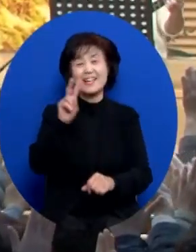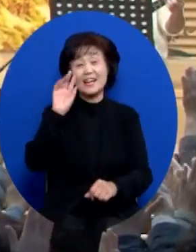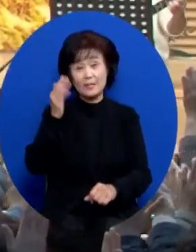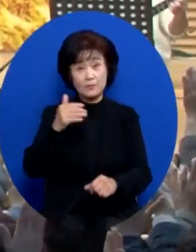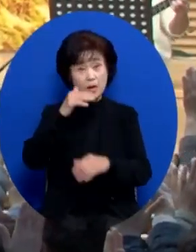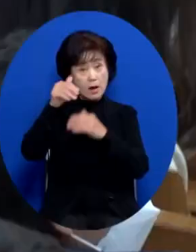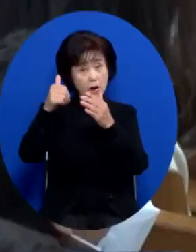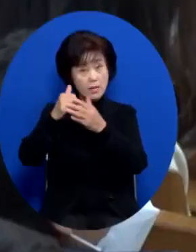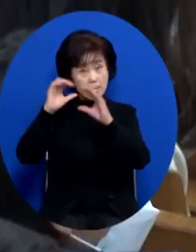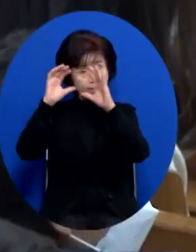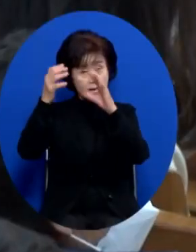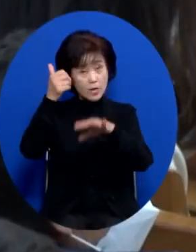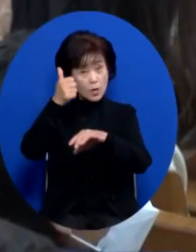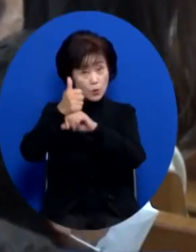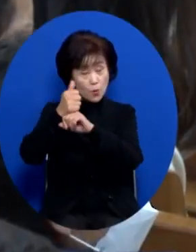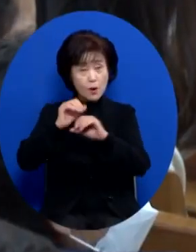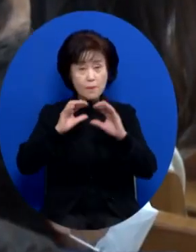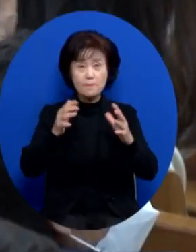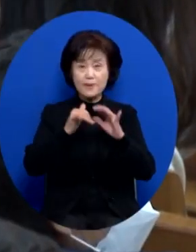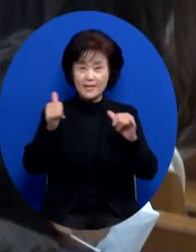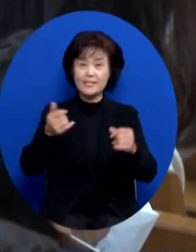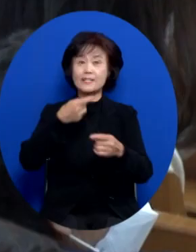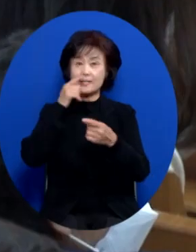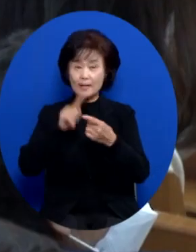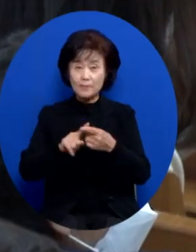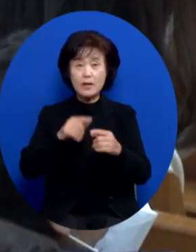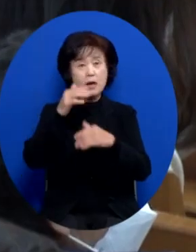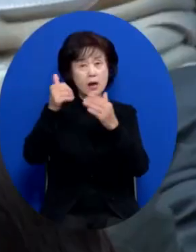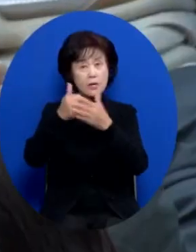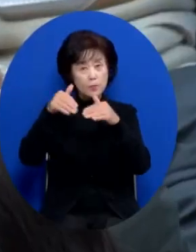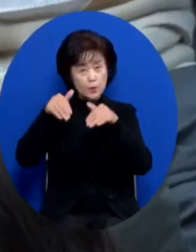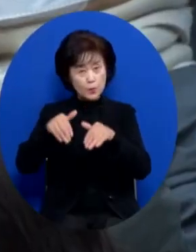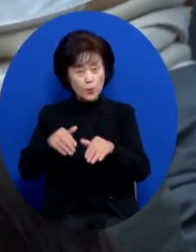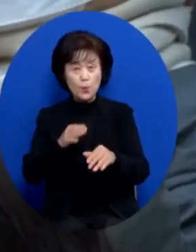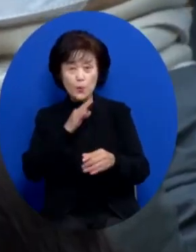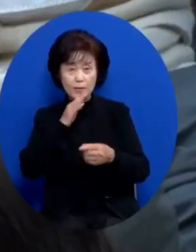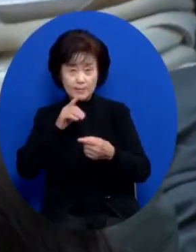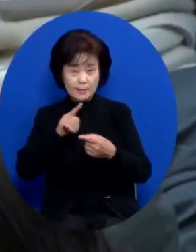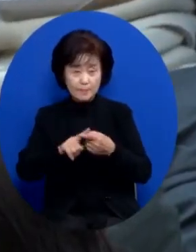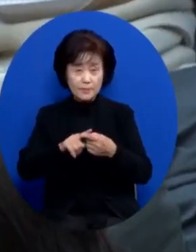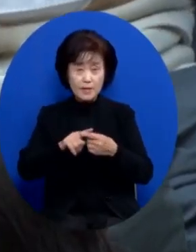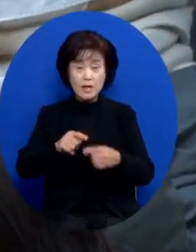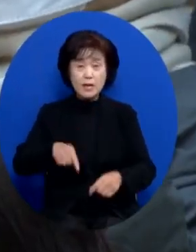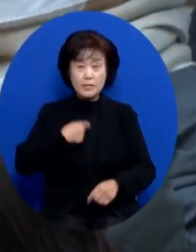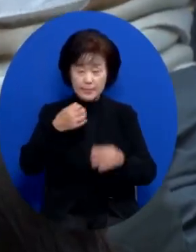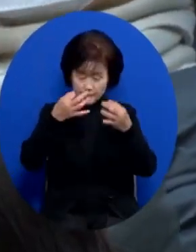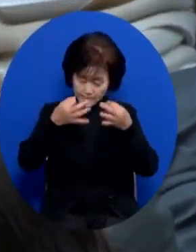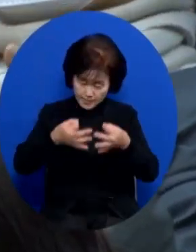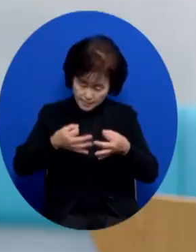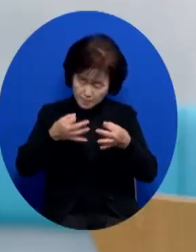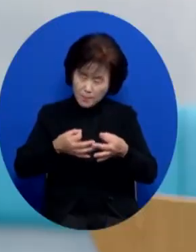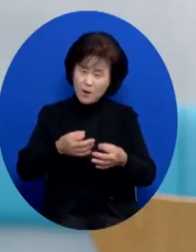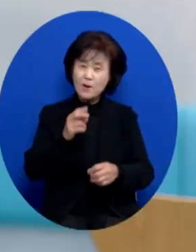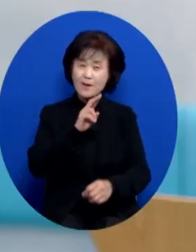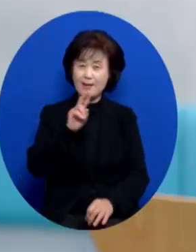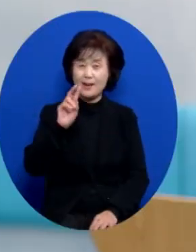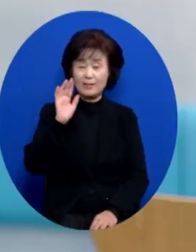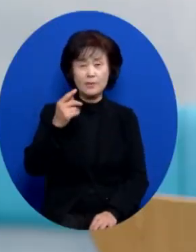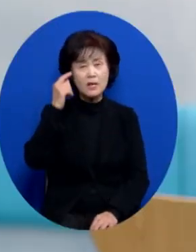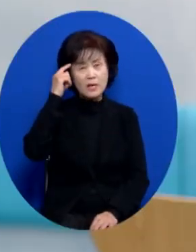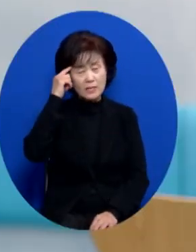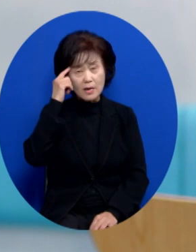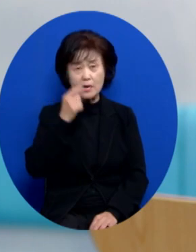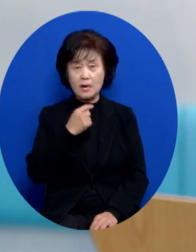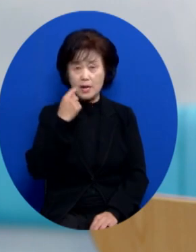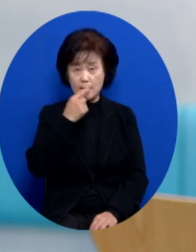나라에 속한 백성답게 하나님의 종답게 우리 자신을 살피며 또 살펴야 합니다. 생각과